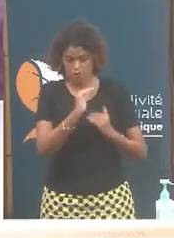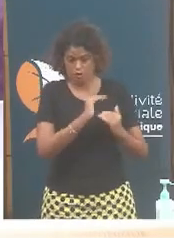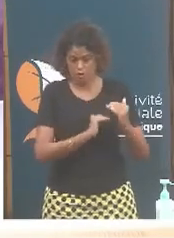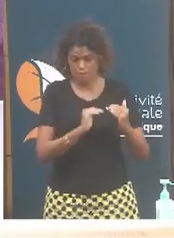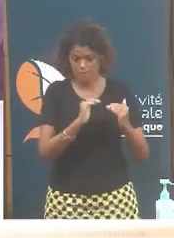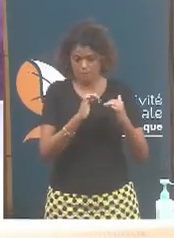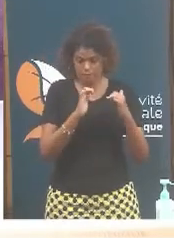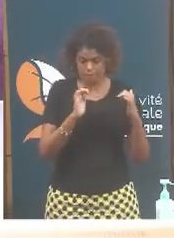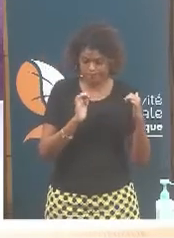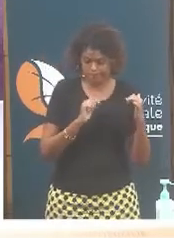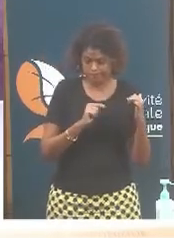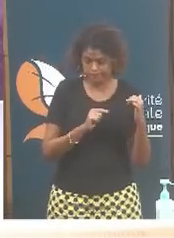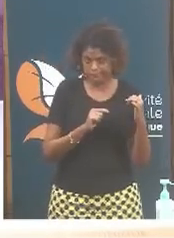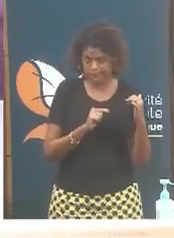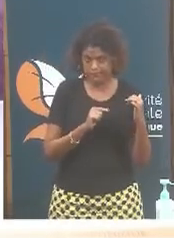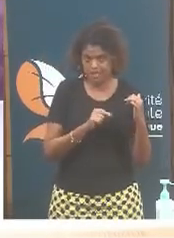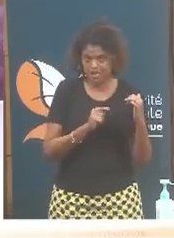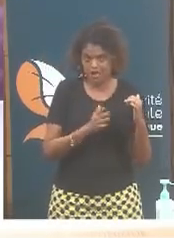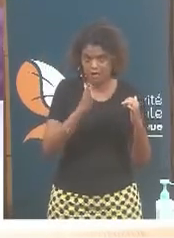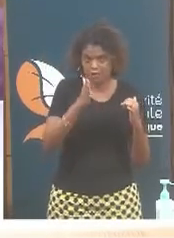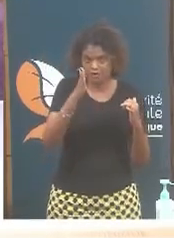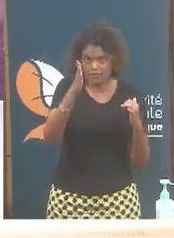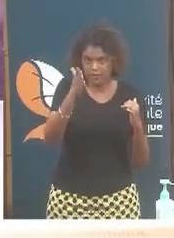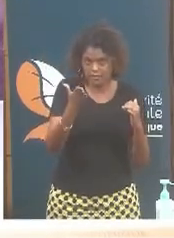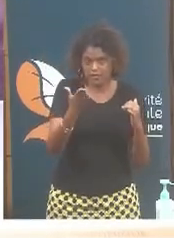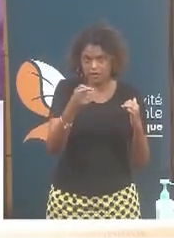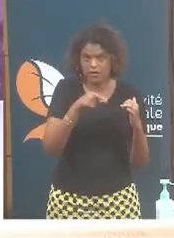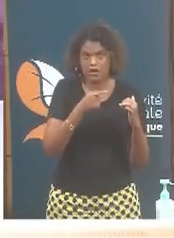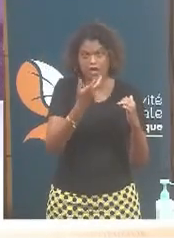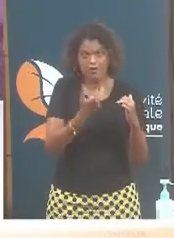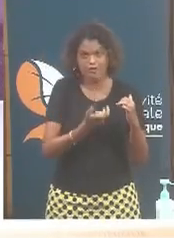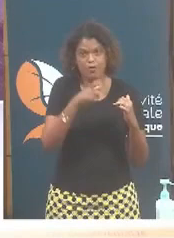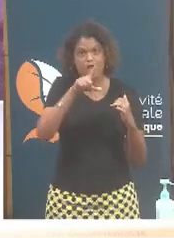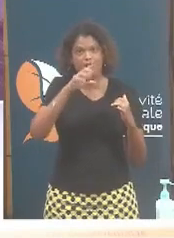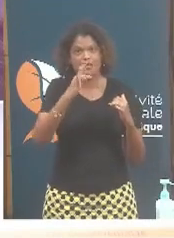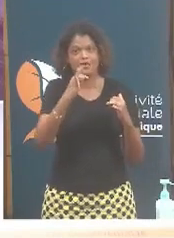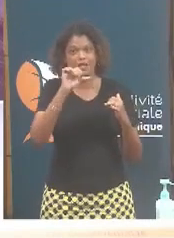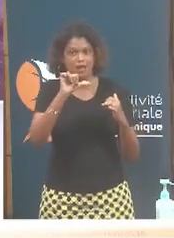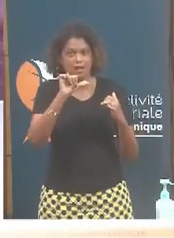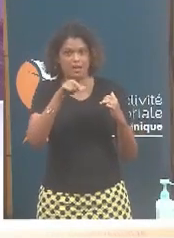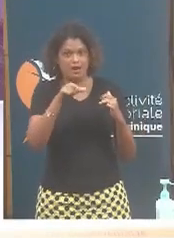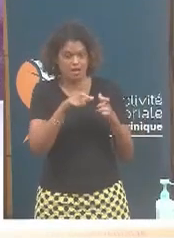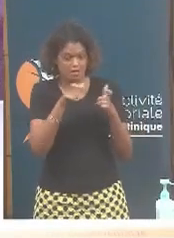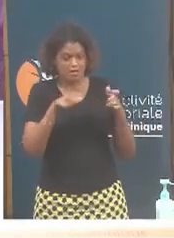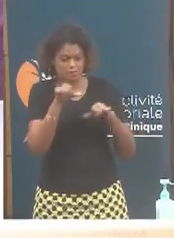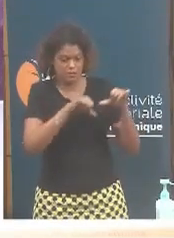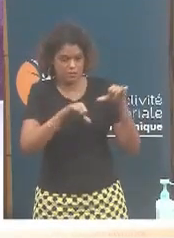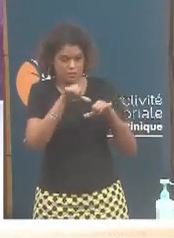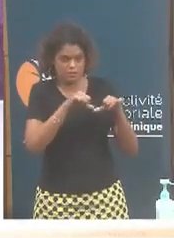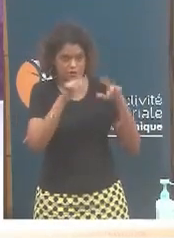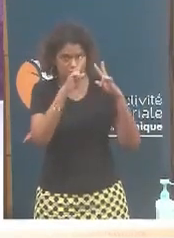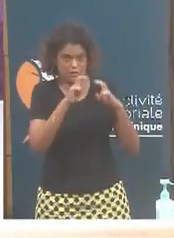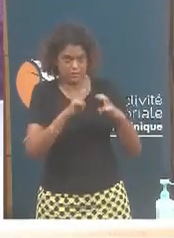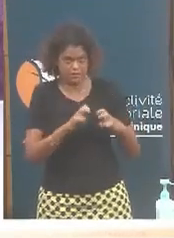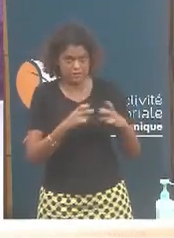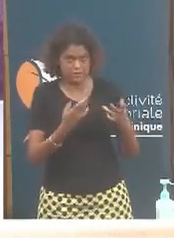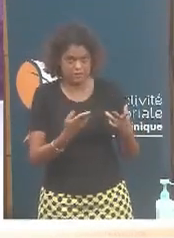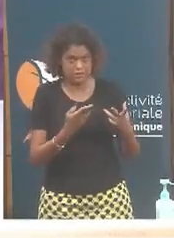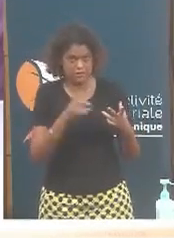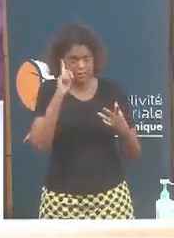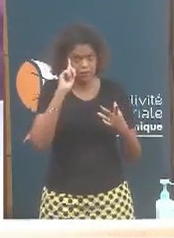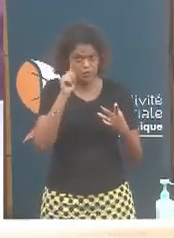par exemple l'avenir prestigieux que vous réservez pour le LTA, le laboratoire territorial d'analyse, puisqu'à côté, vous allez créer